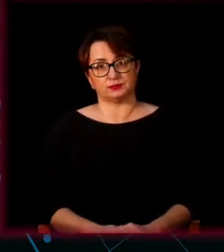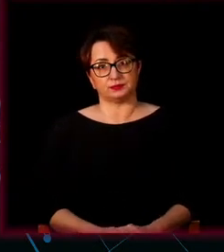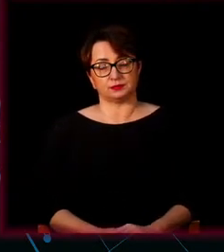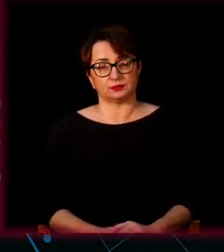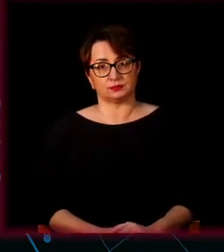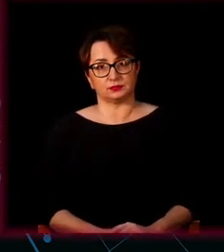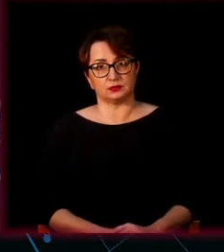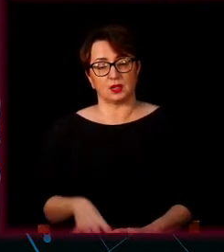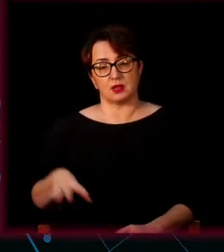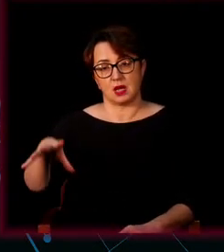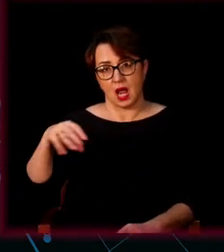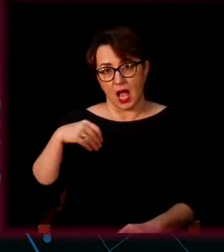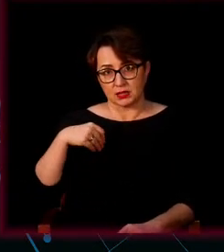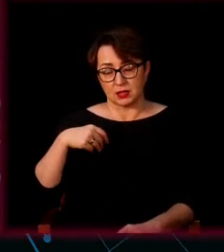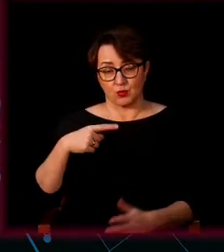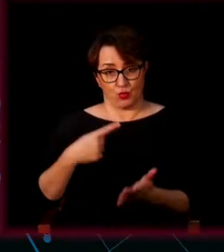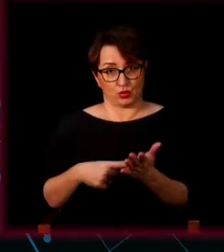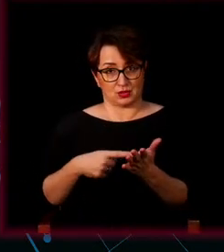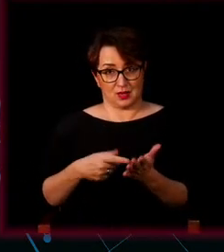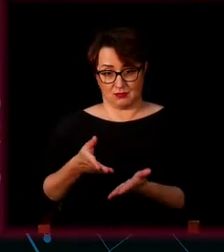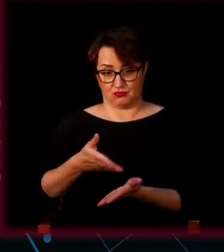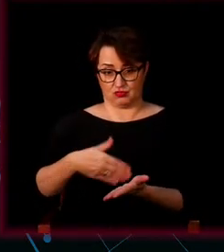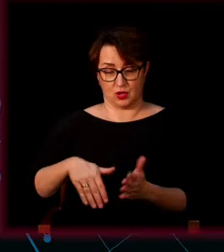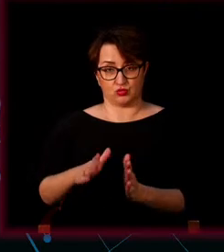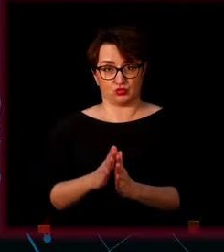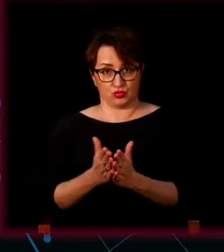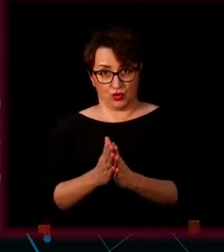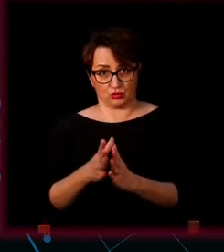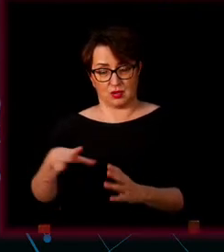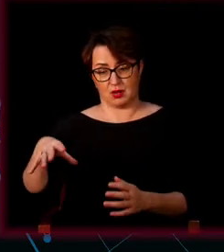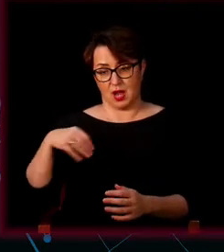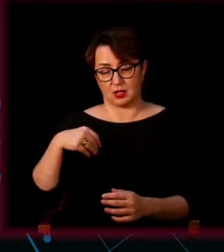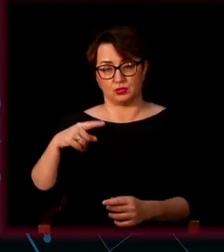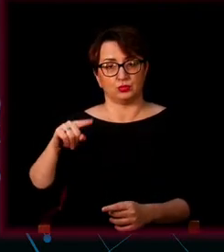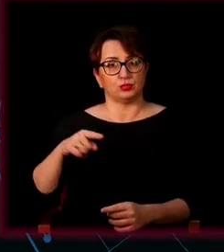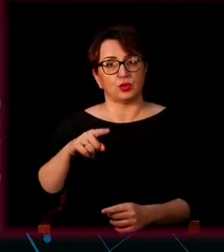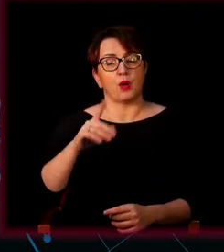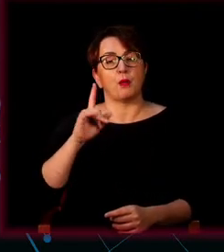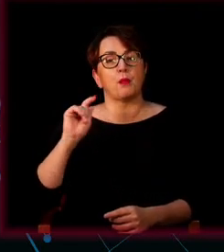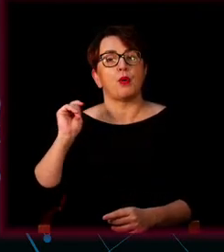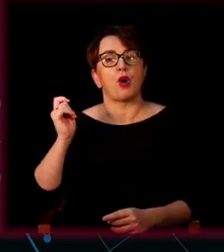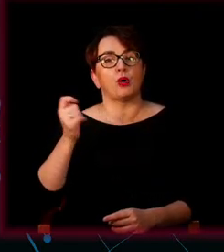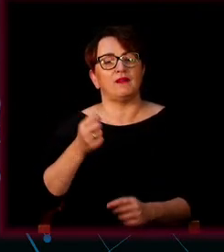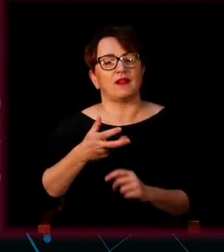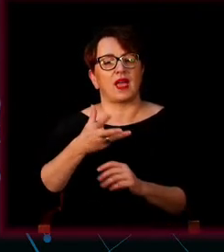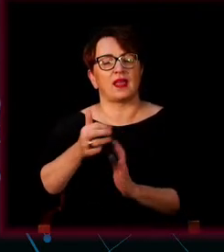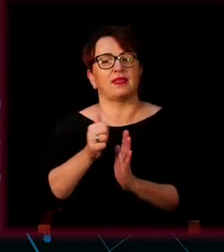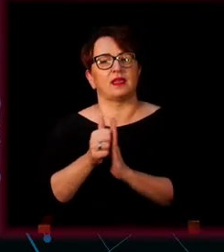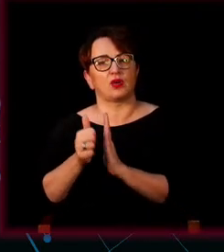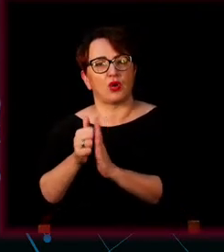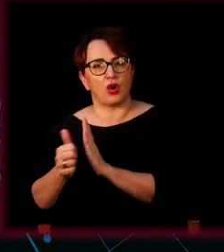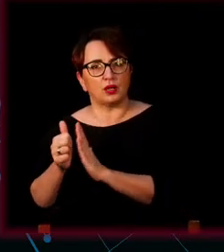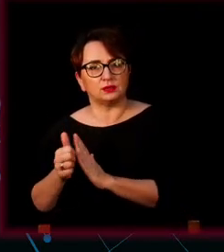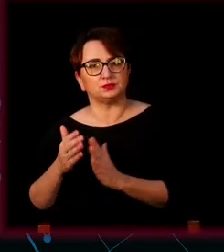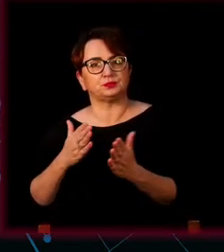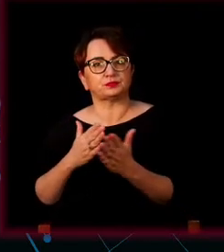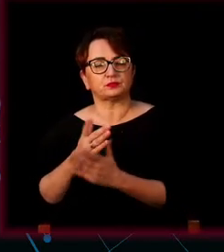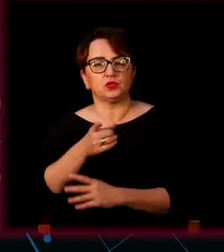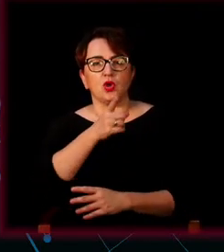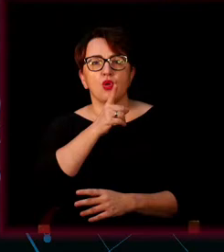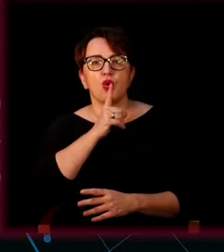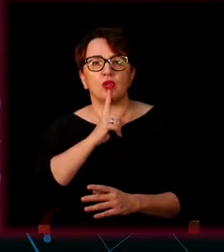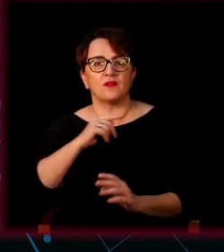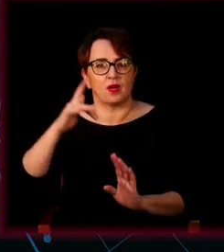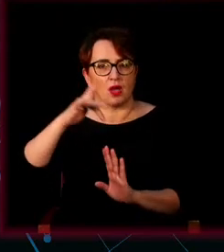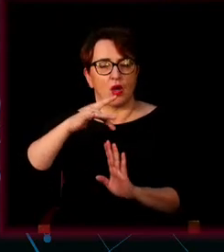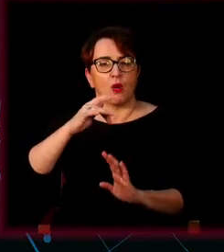z tego uwięzienia i razem w ostatniej części tej książki udają się w taką podróż wielotygodniową przez lodową północ